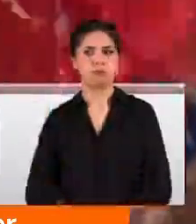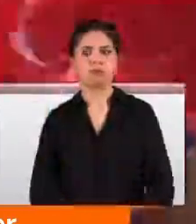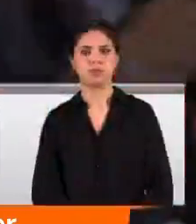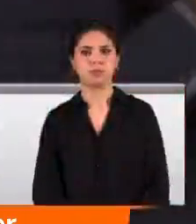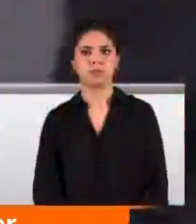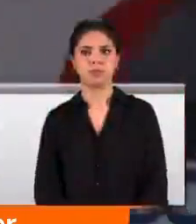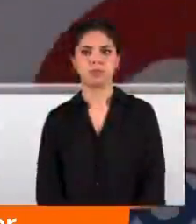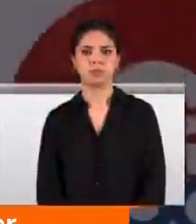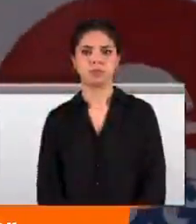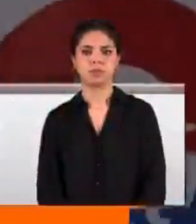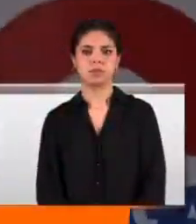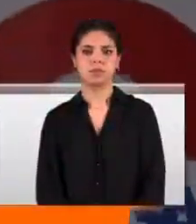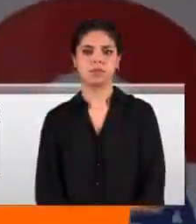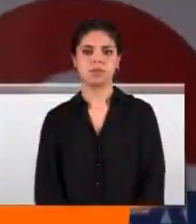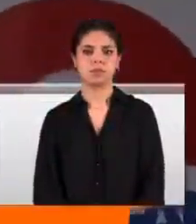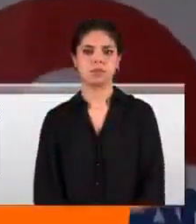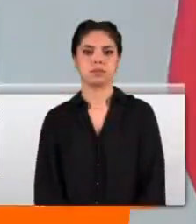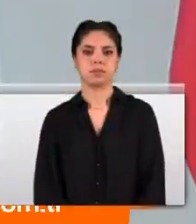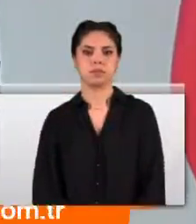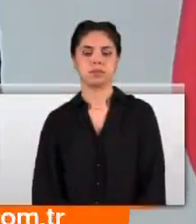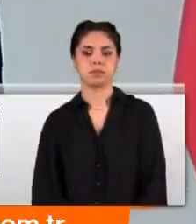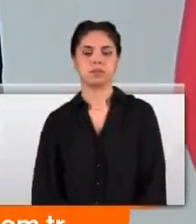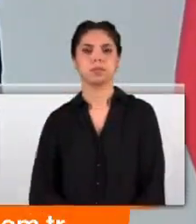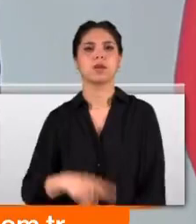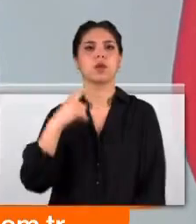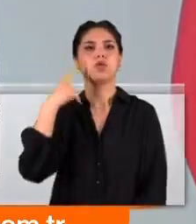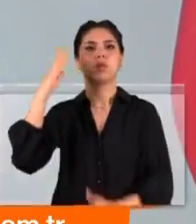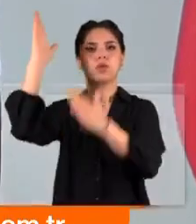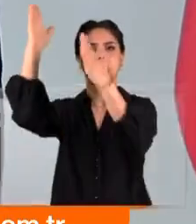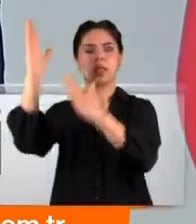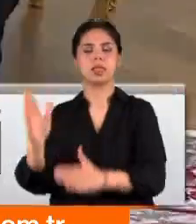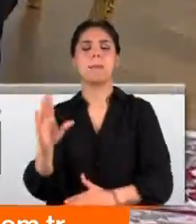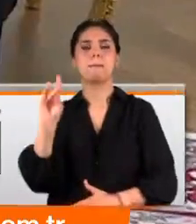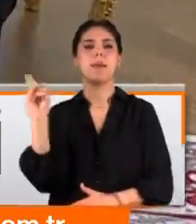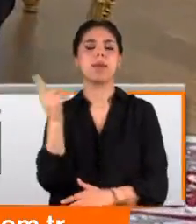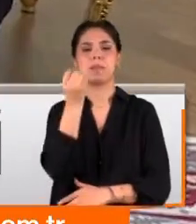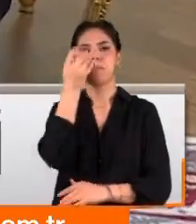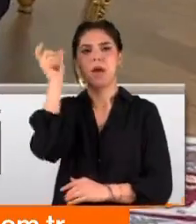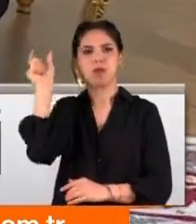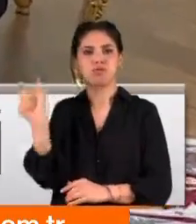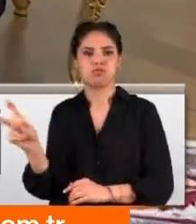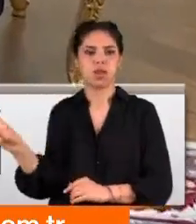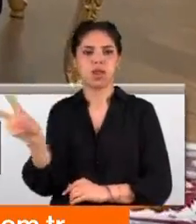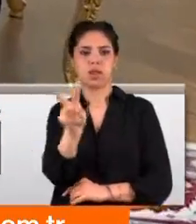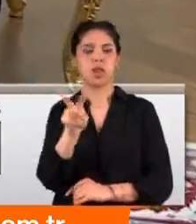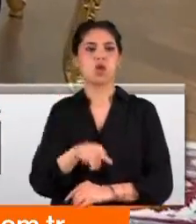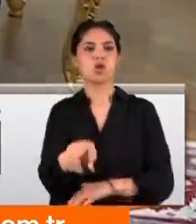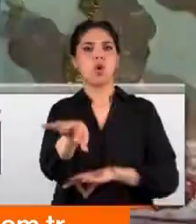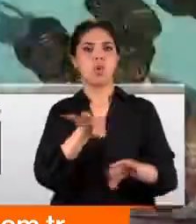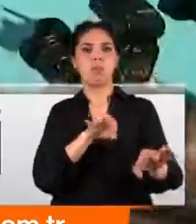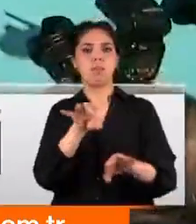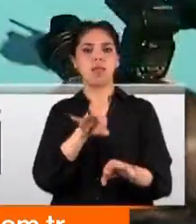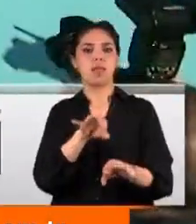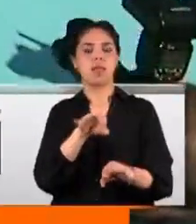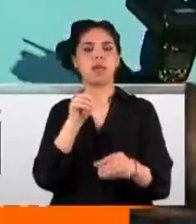bayrak, vatan sevdalısı lider. Cumhurbaşkanı Erdoğan'la MHP lideri Bahçeli de yol haritasına son